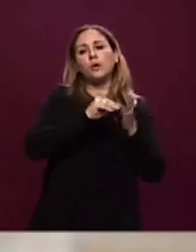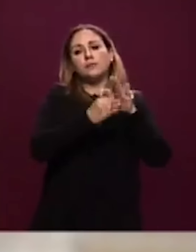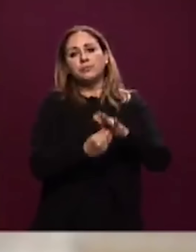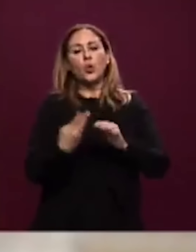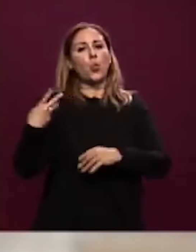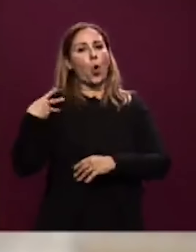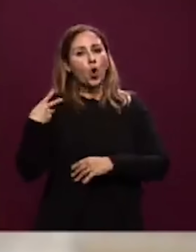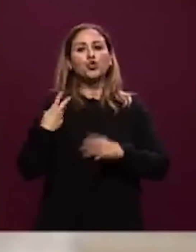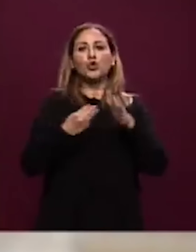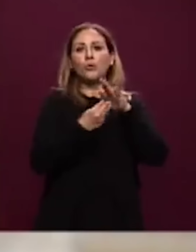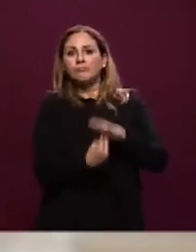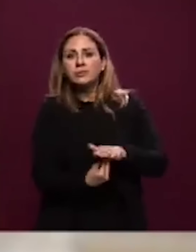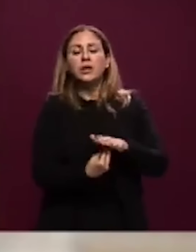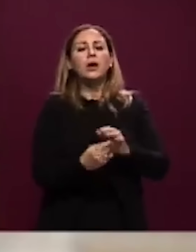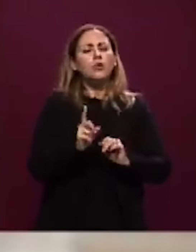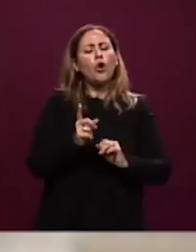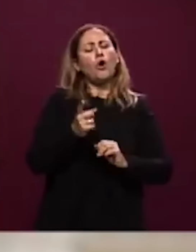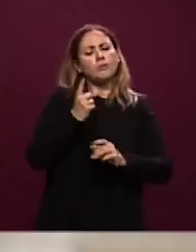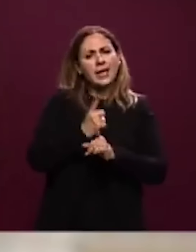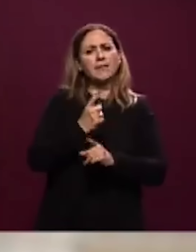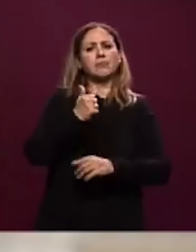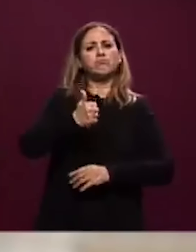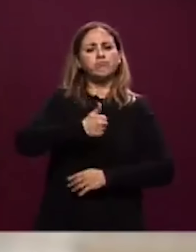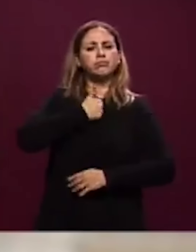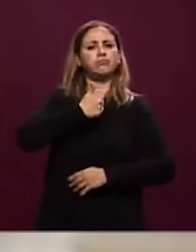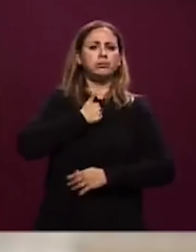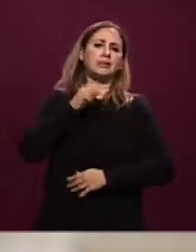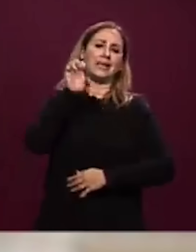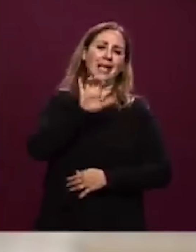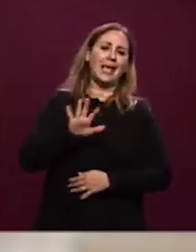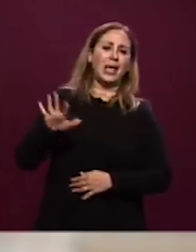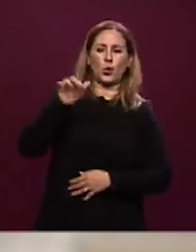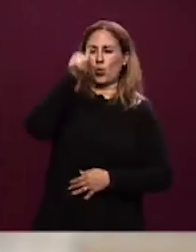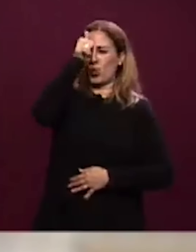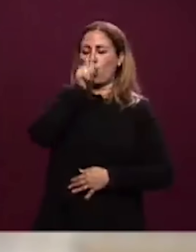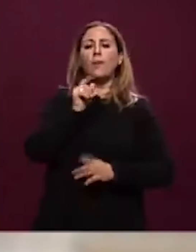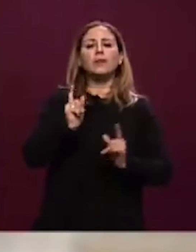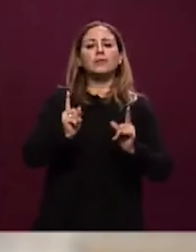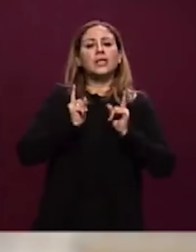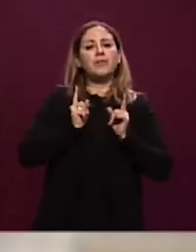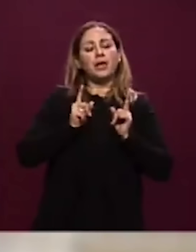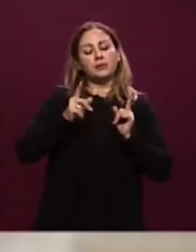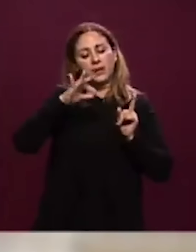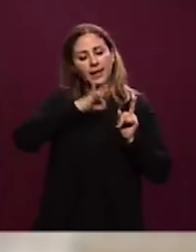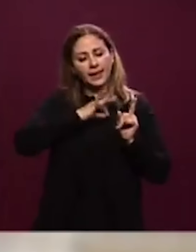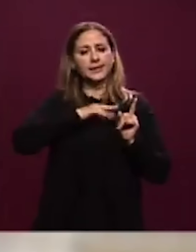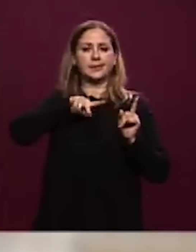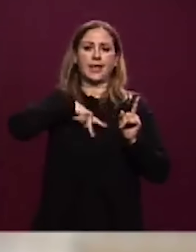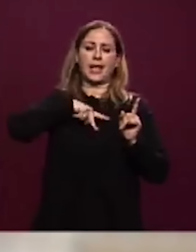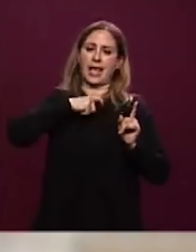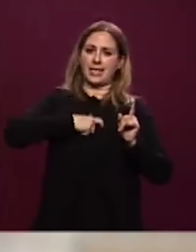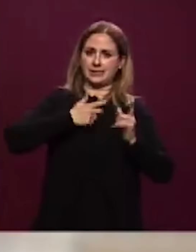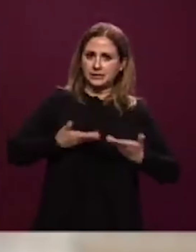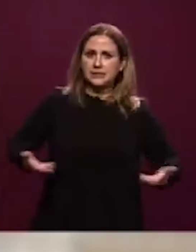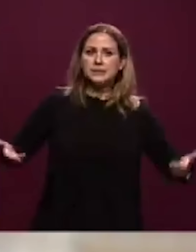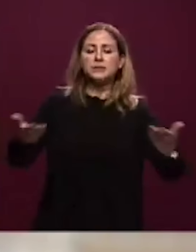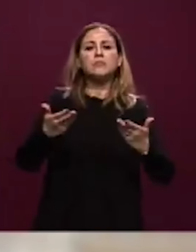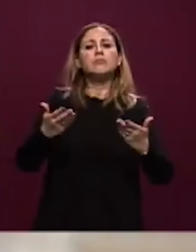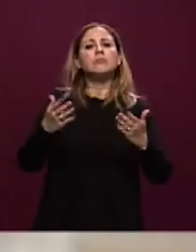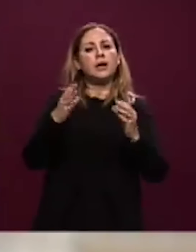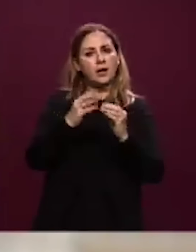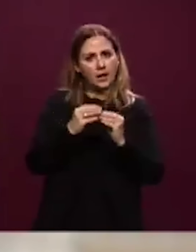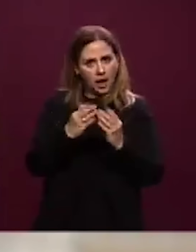essere autonomi come europei per la difesa dei nostri interessi. Ha ragione, è vero, noi vogliamo una difesa